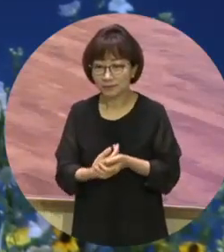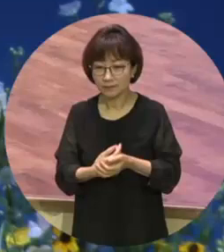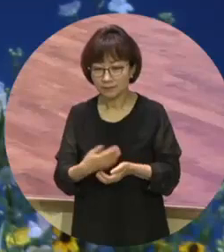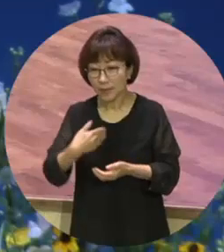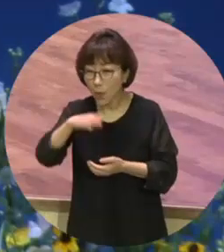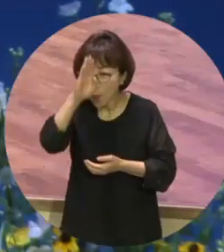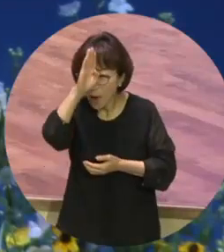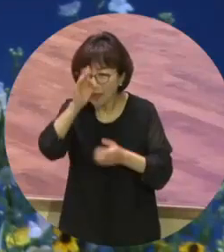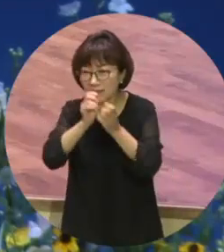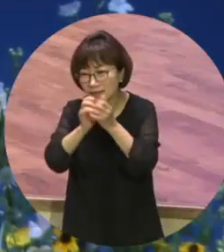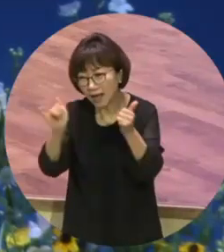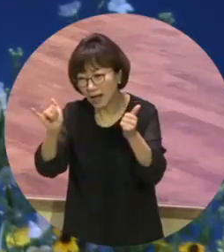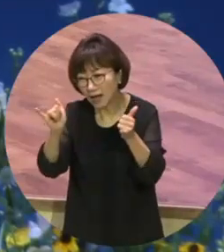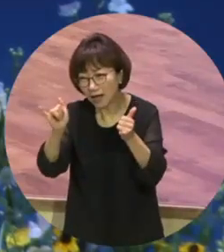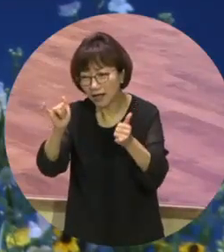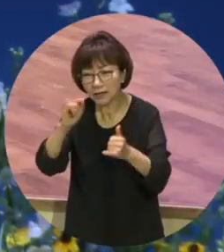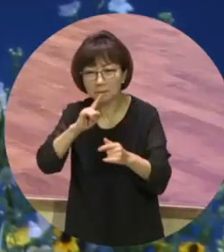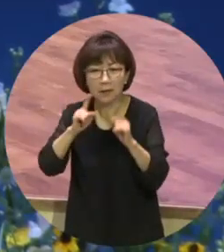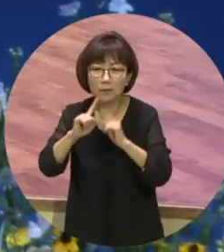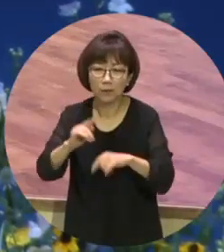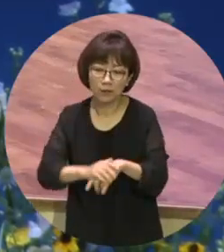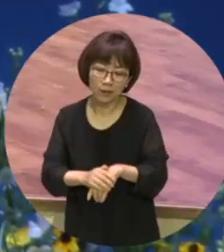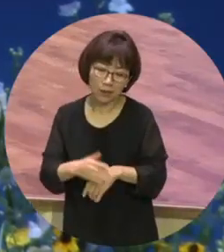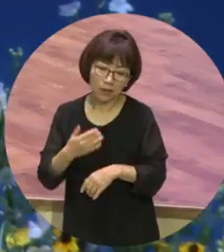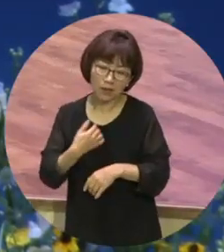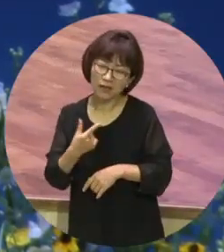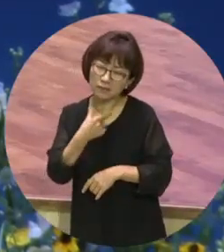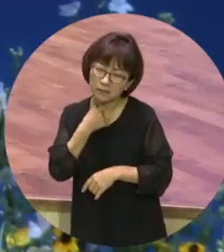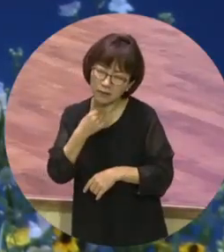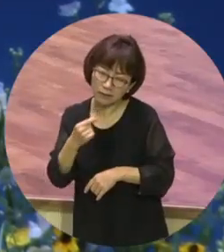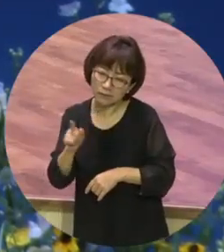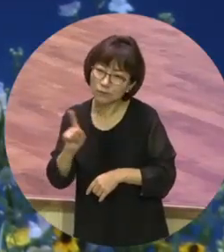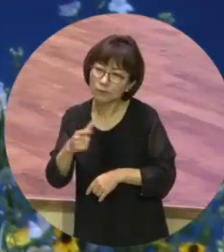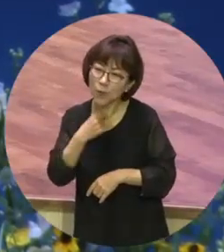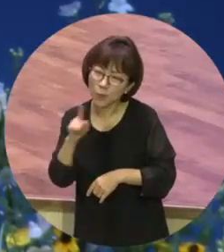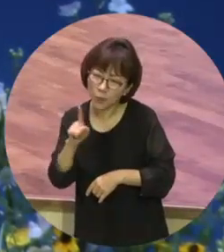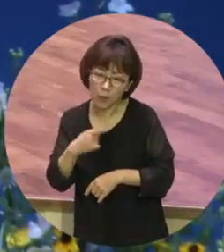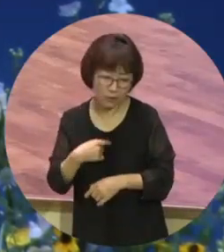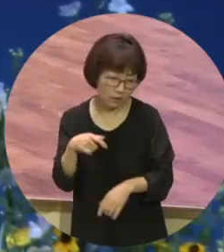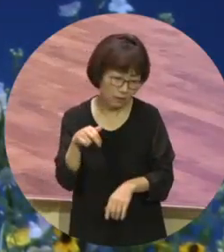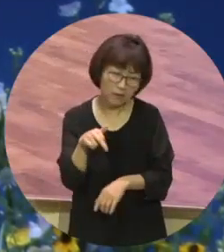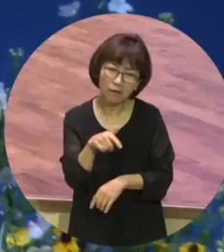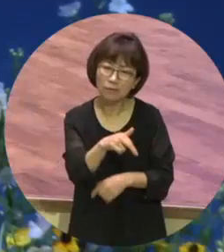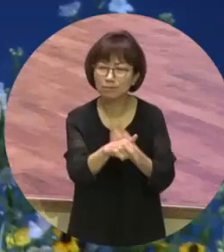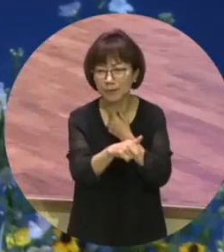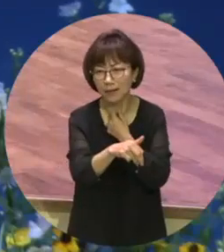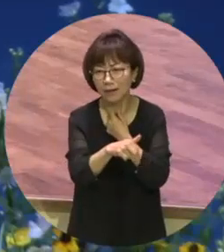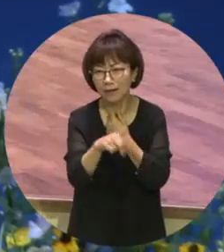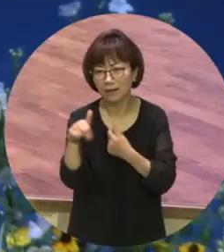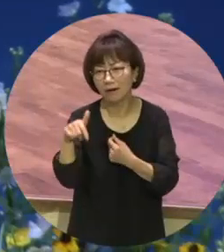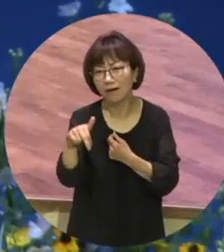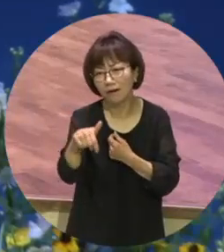있으면 병원에 입원해 있는 환자들이 소원하는 것이 뭔지 압니까? 내가 한 번만 더 저를 그럴 수 있으면